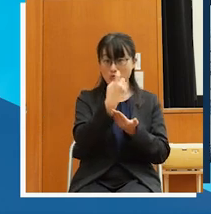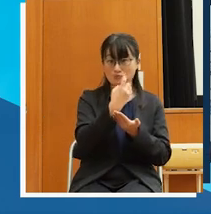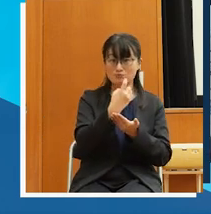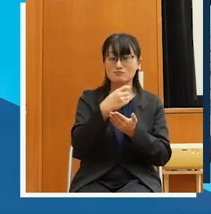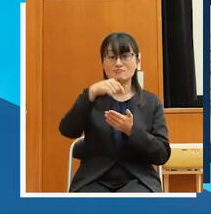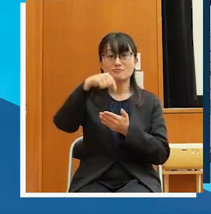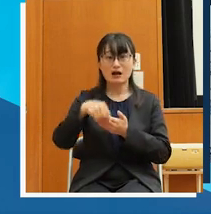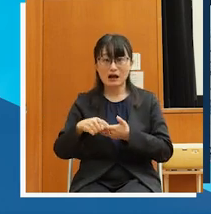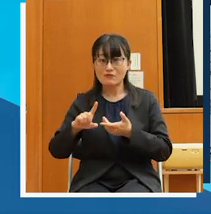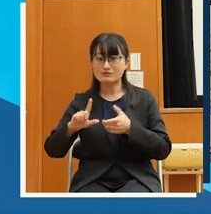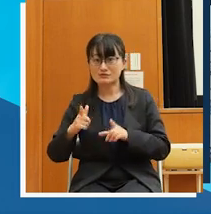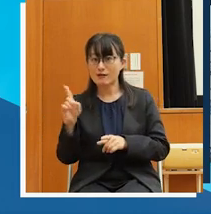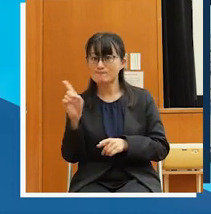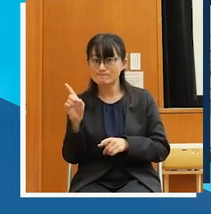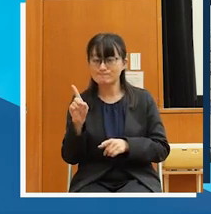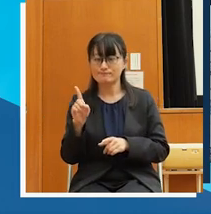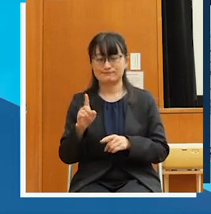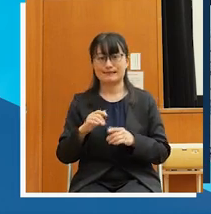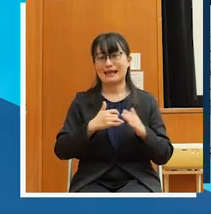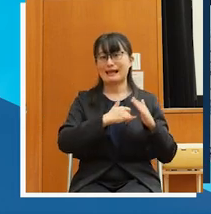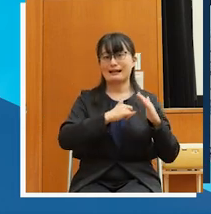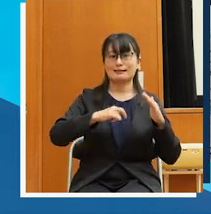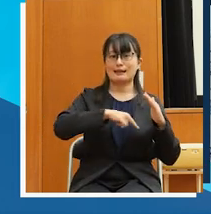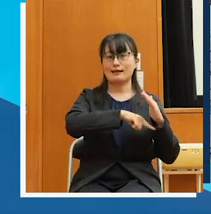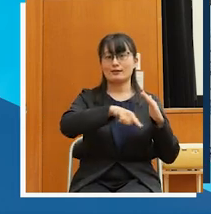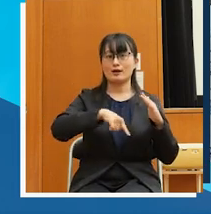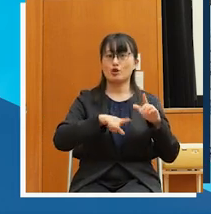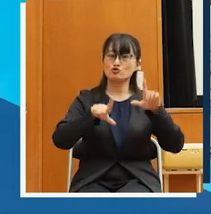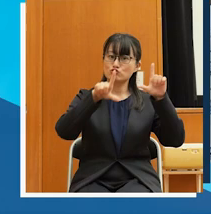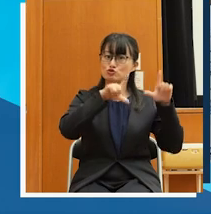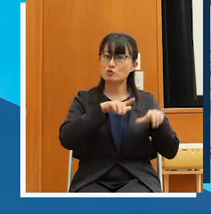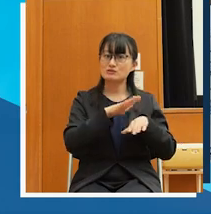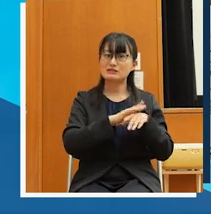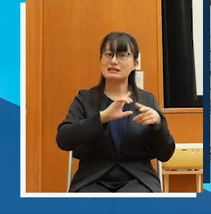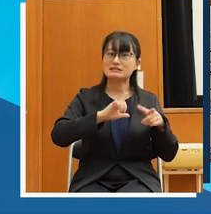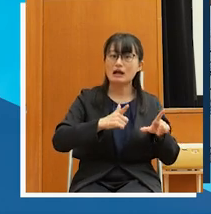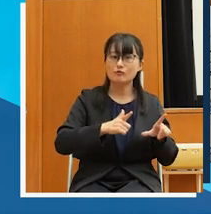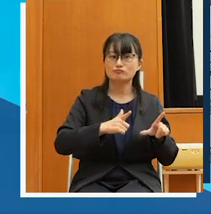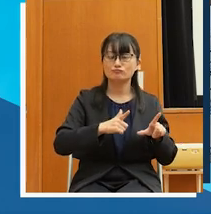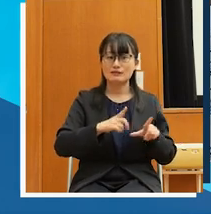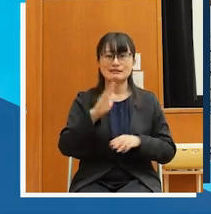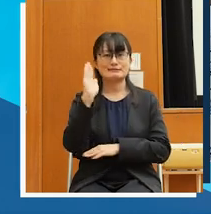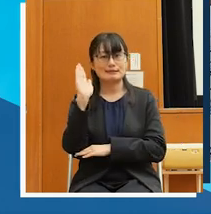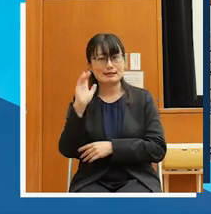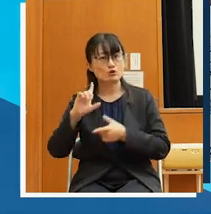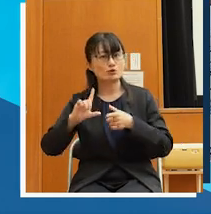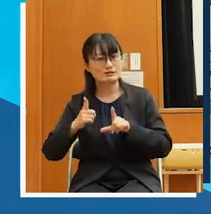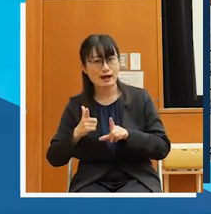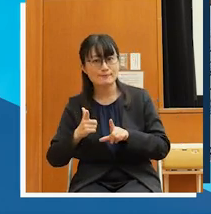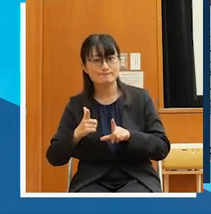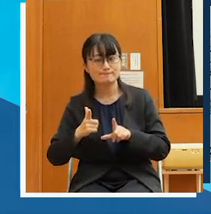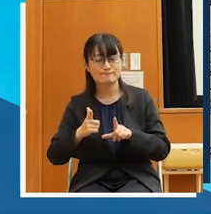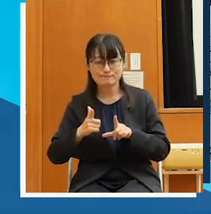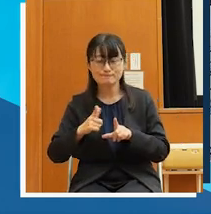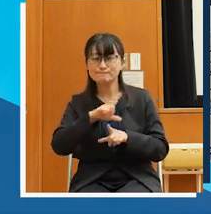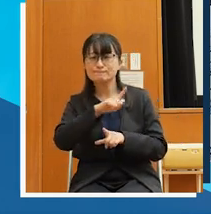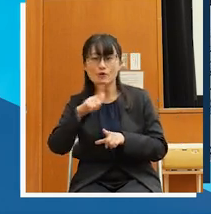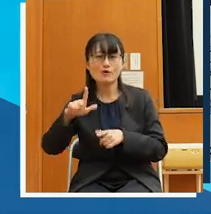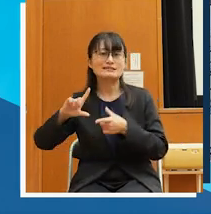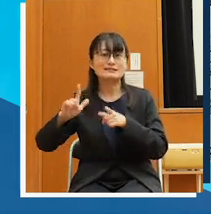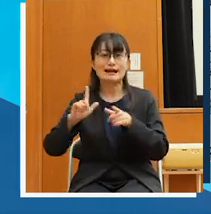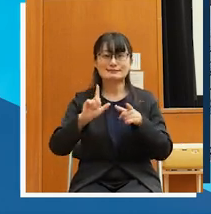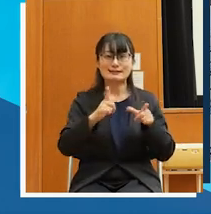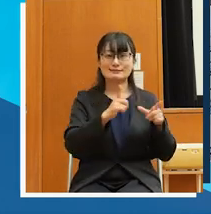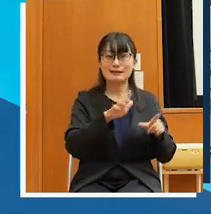家庭の中の過ごし方が違うとかあま政治が違うとかね新聞の作り方しが色々あると思うんですけどご自身がなんでねこういうところで舞台で